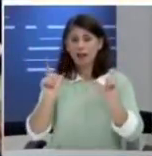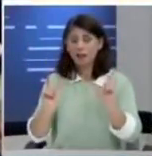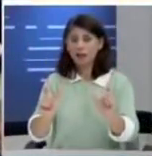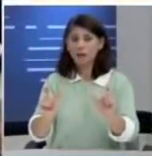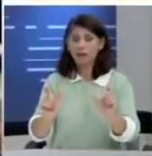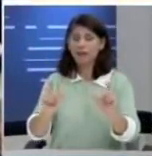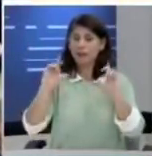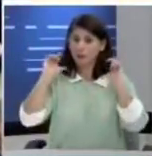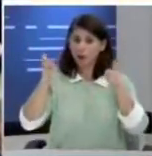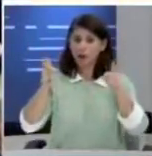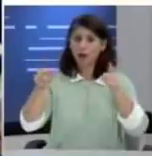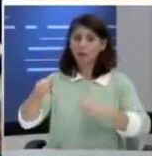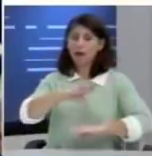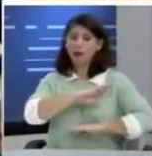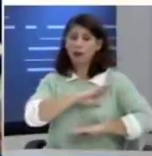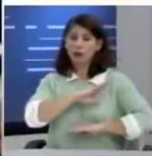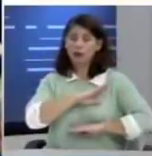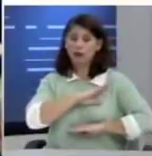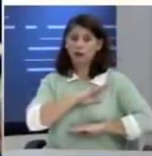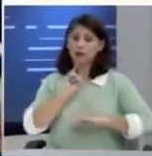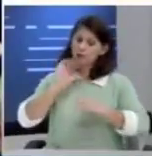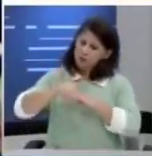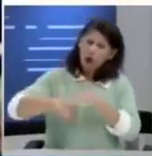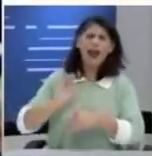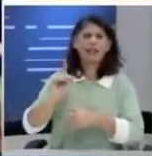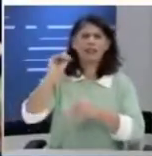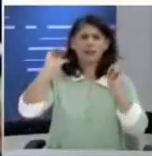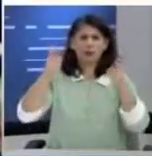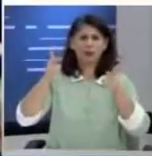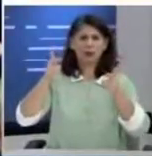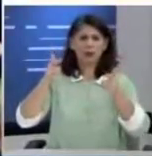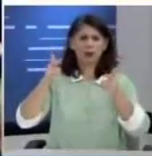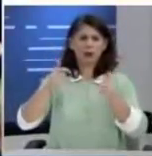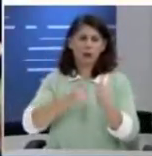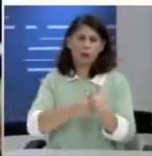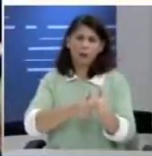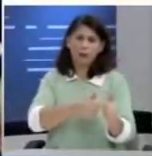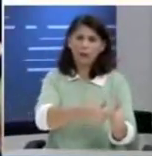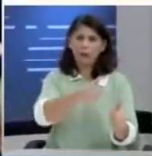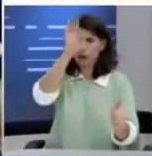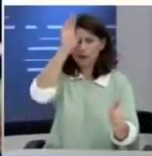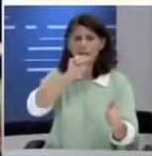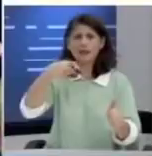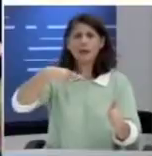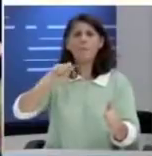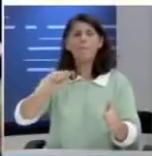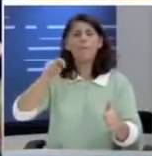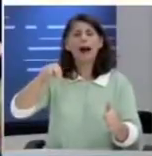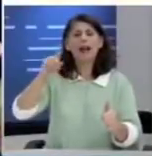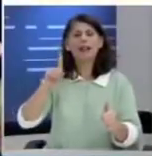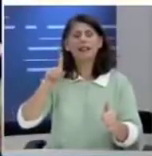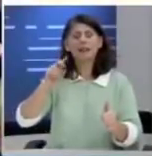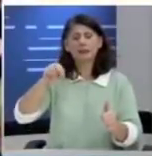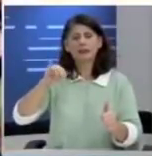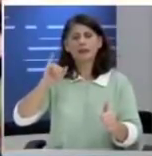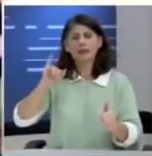δημοκρατία, με τον στρατηγό πραξικοπηματία της Χούντας, τον αυλικό του βασιλιά τότε Σπανδυδάκη. Η μόνη σύγκριση